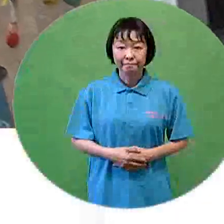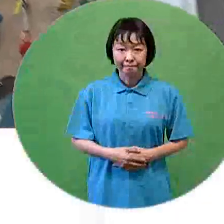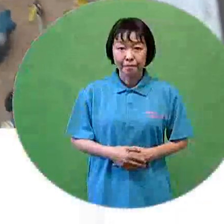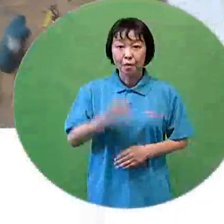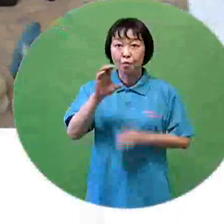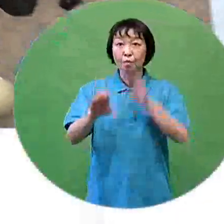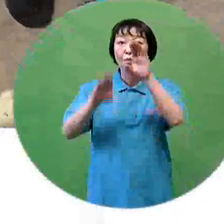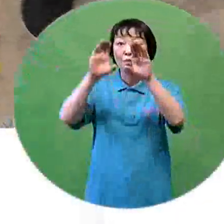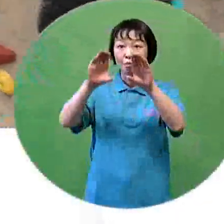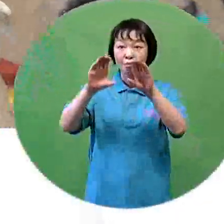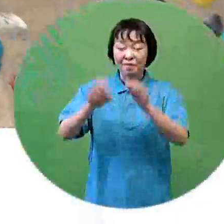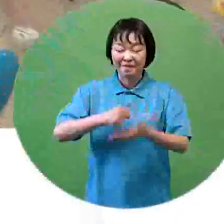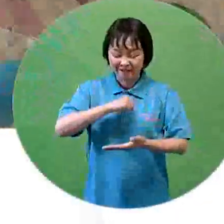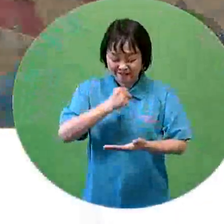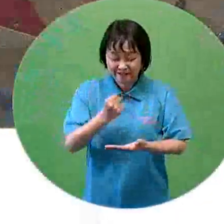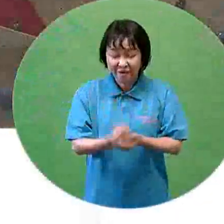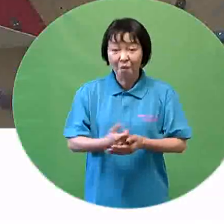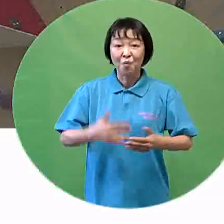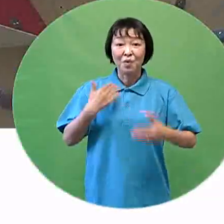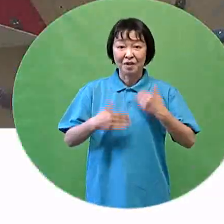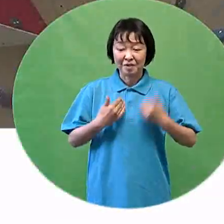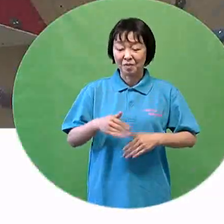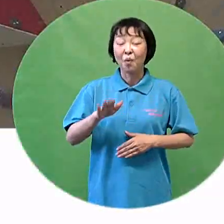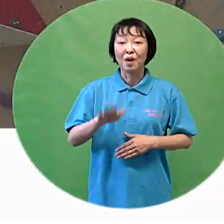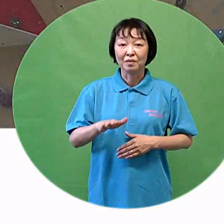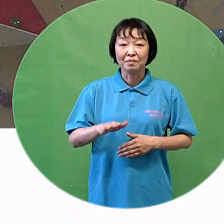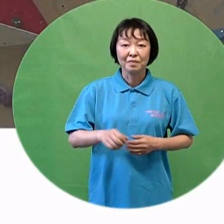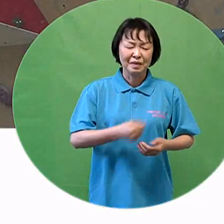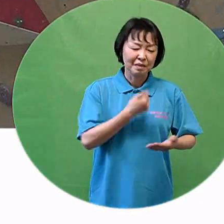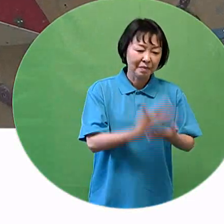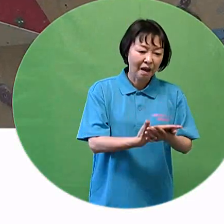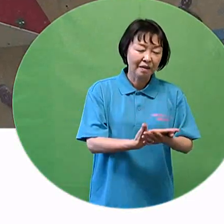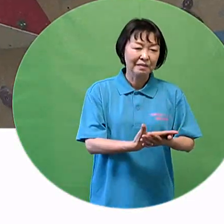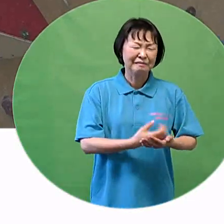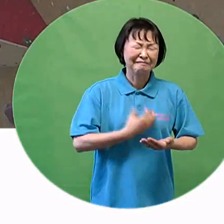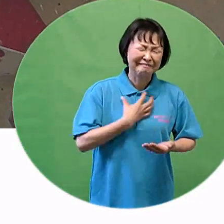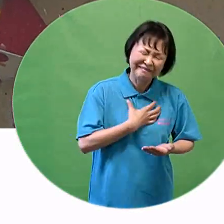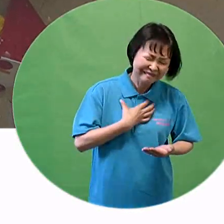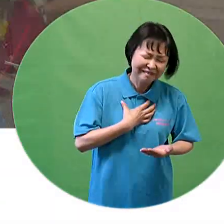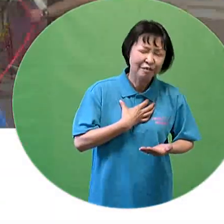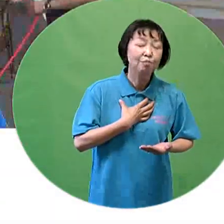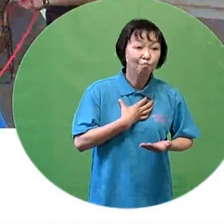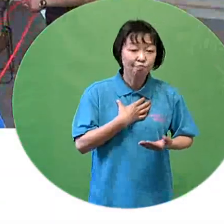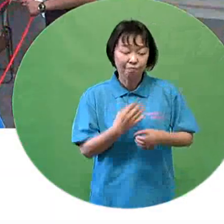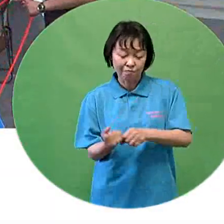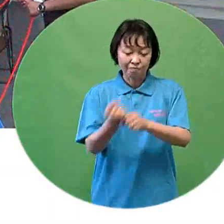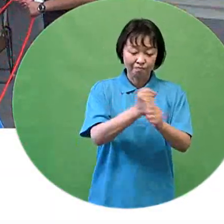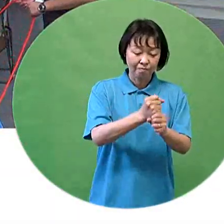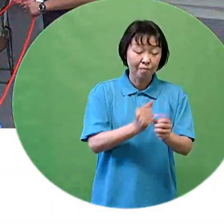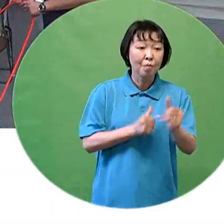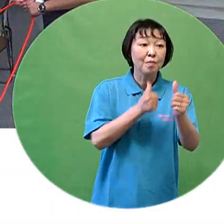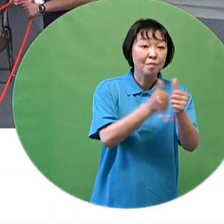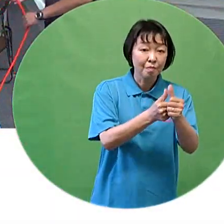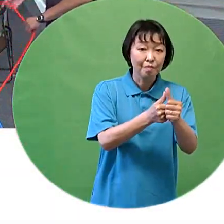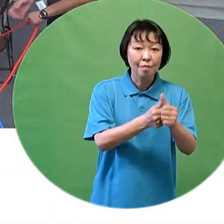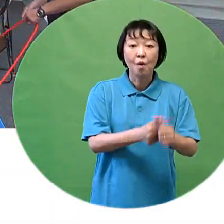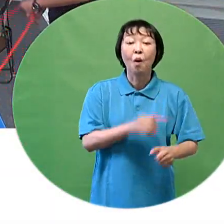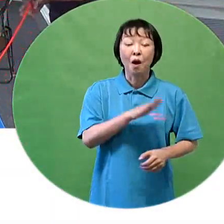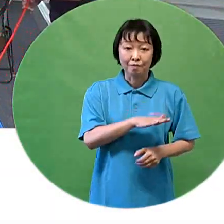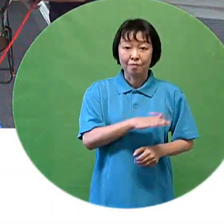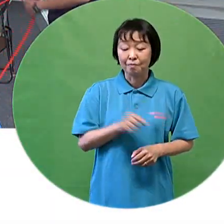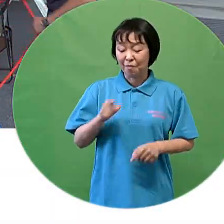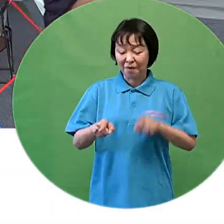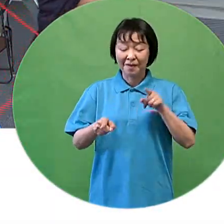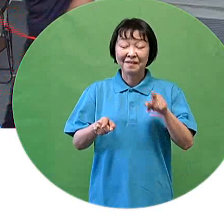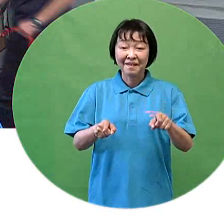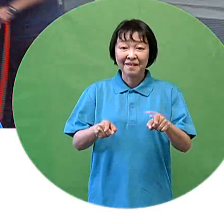完登した時にはすごく嬉しくて、落ちた時は悔しくなって、もう一回やるっていう、なんか楽しいのと苦しいのが